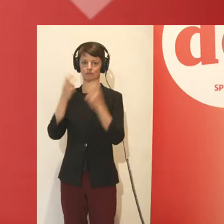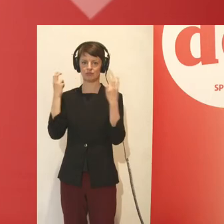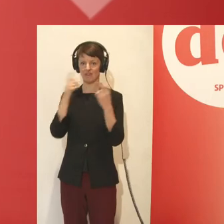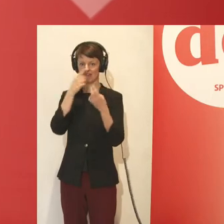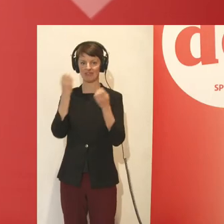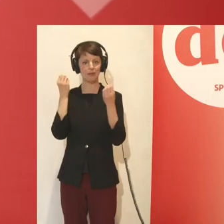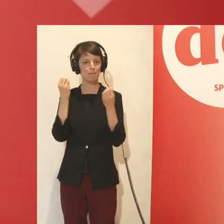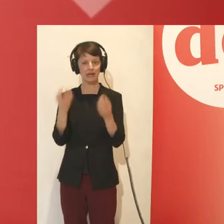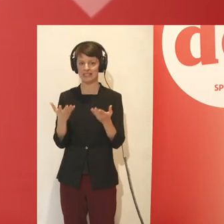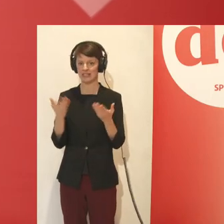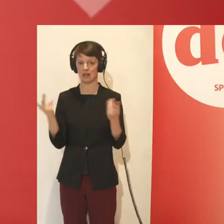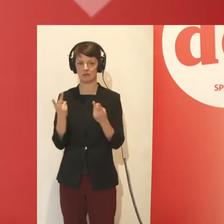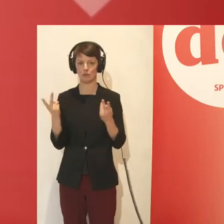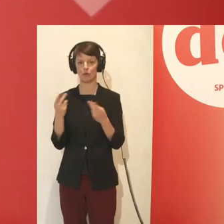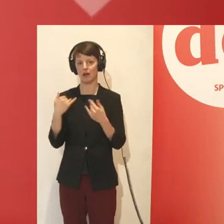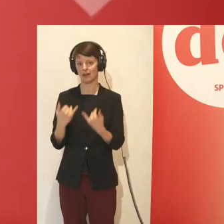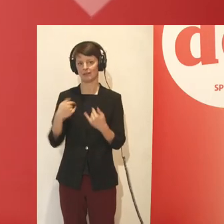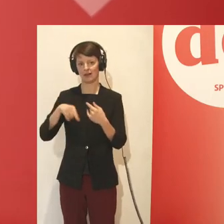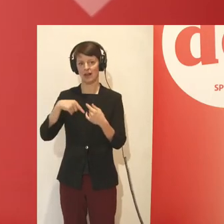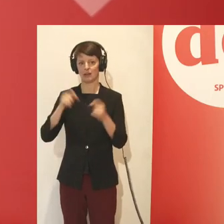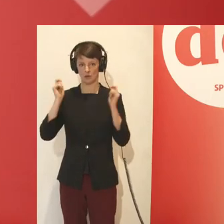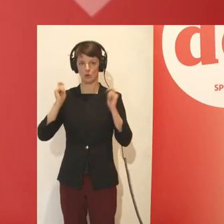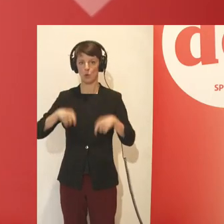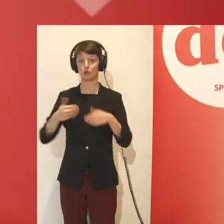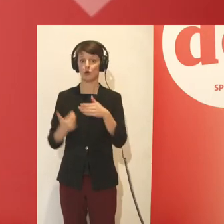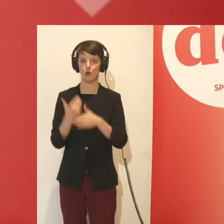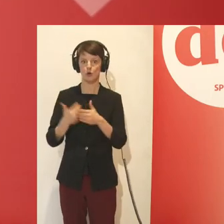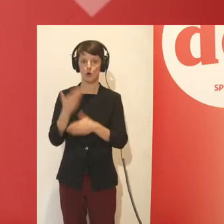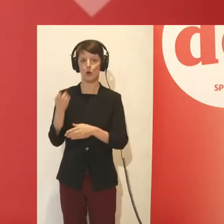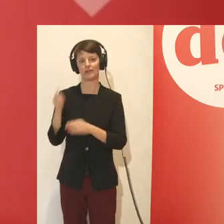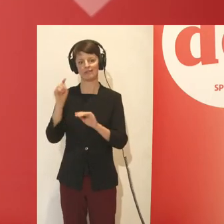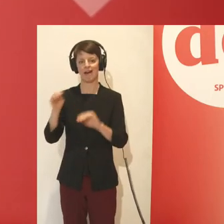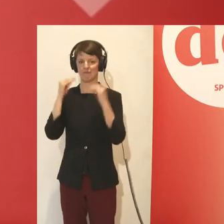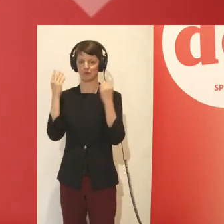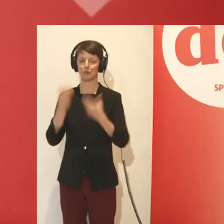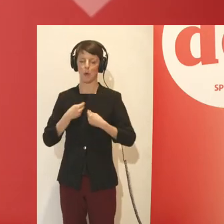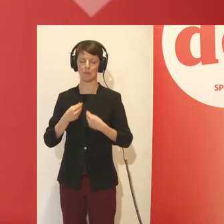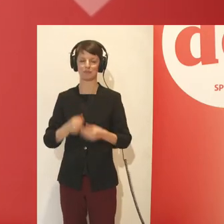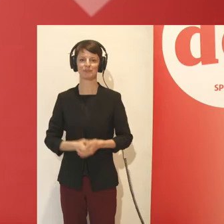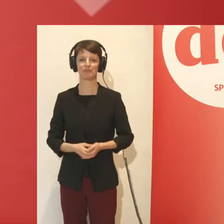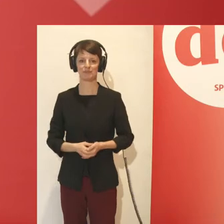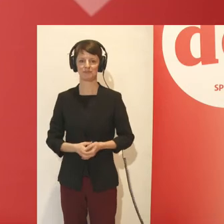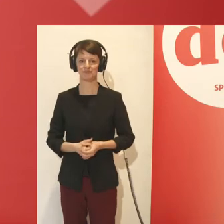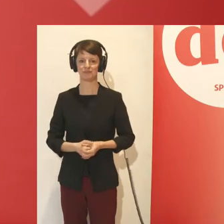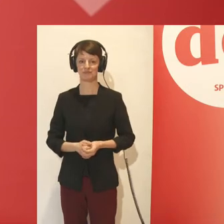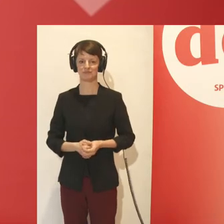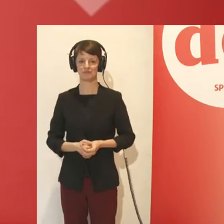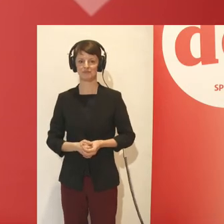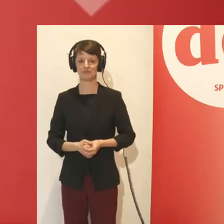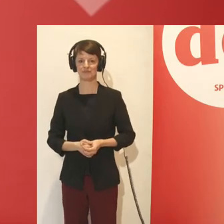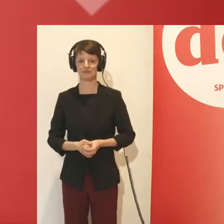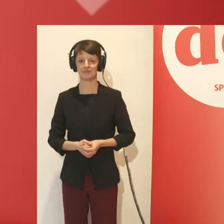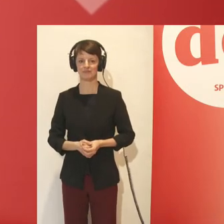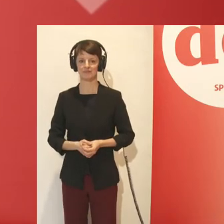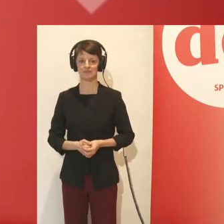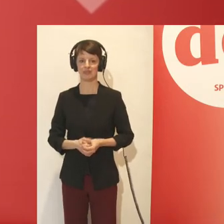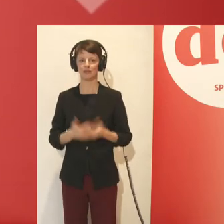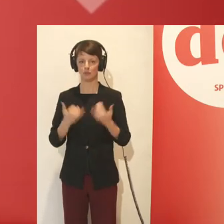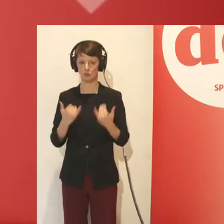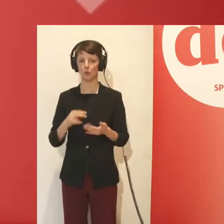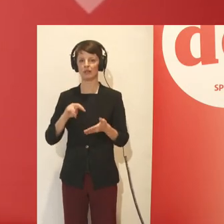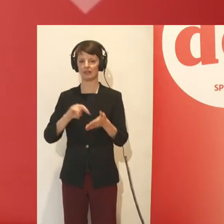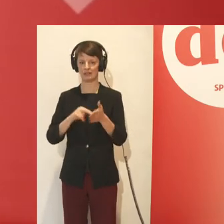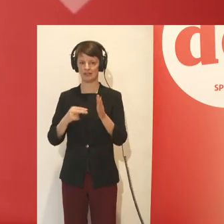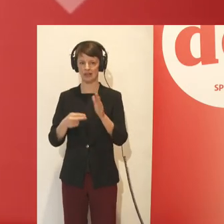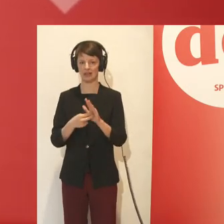oder eben jetzt gleich stattfindet oder neu ist und ich glaube das reicht vorerst